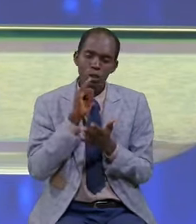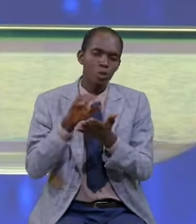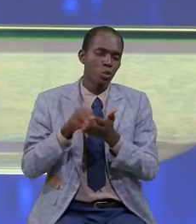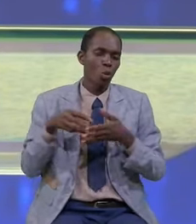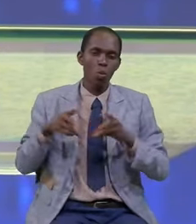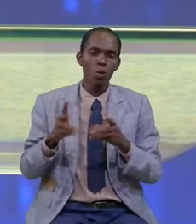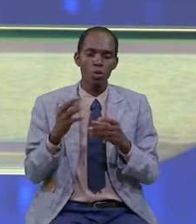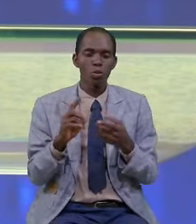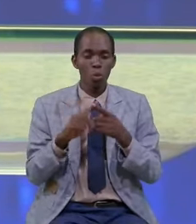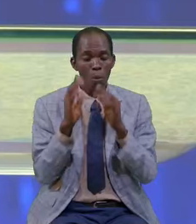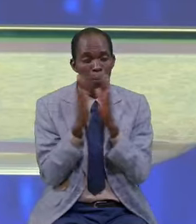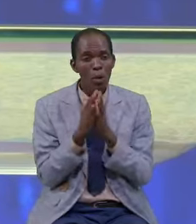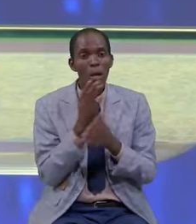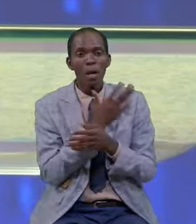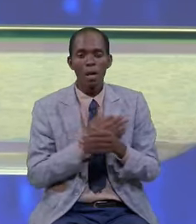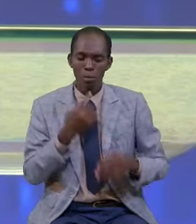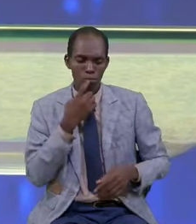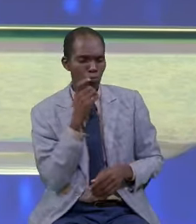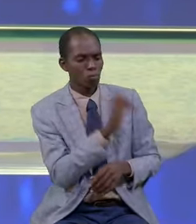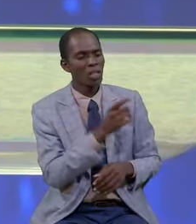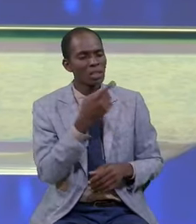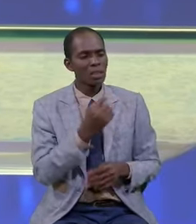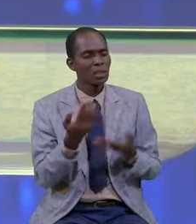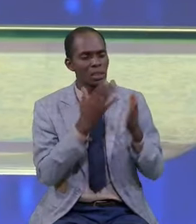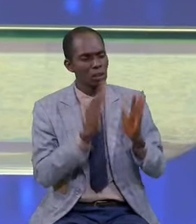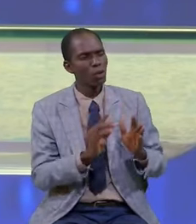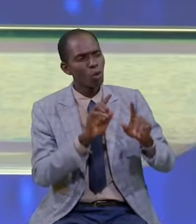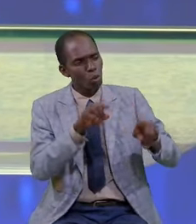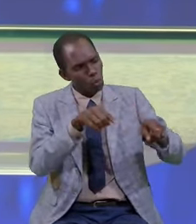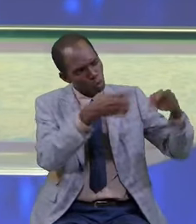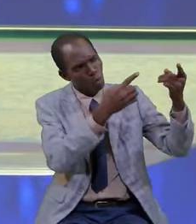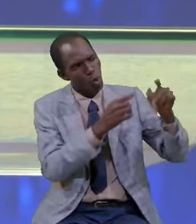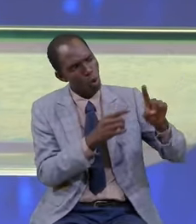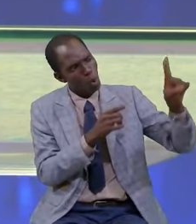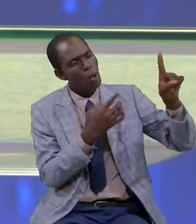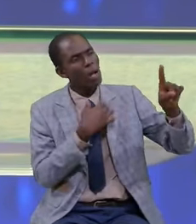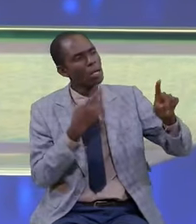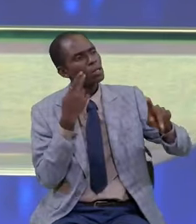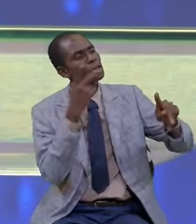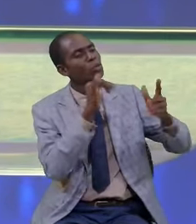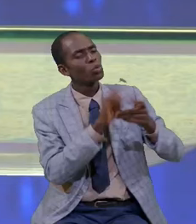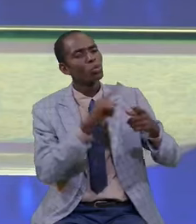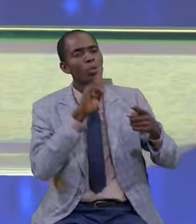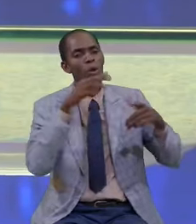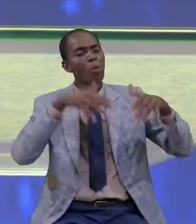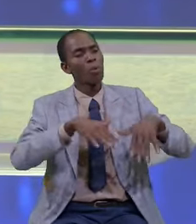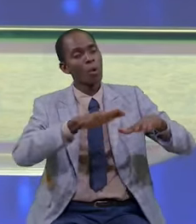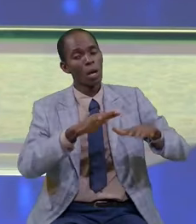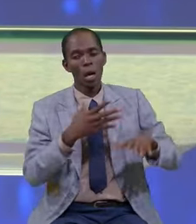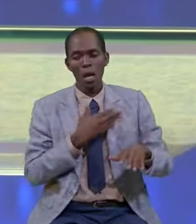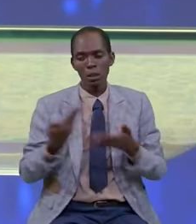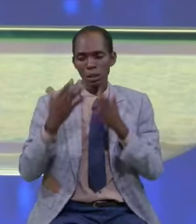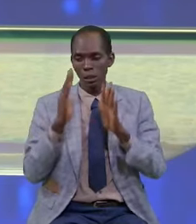Et dit à son serviteur, monte, regarde du côté de la mer. Le serviteur monta,